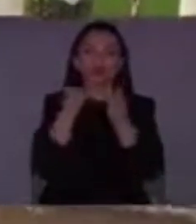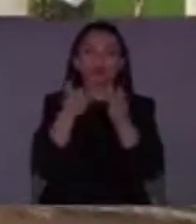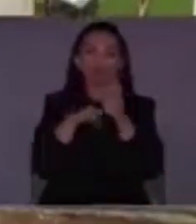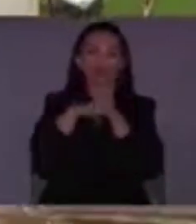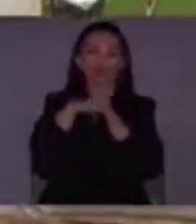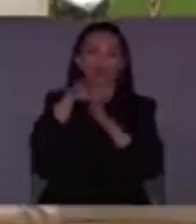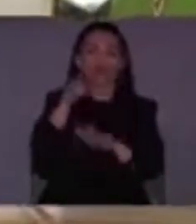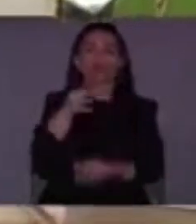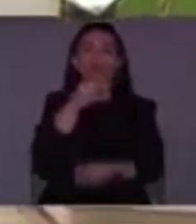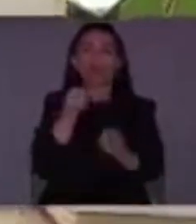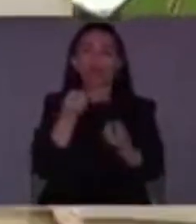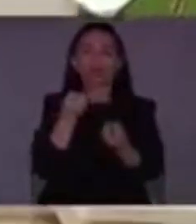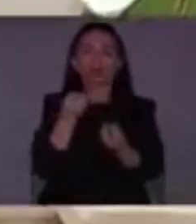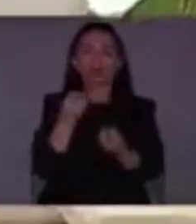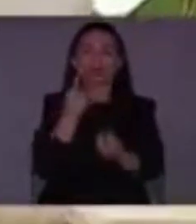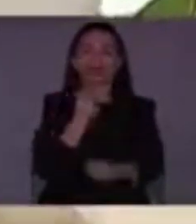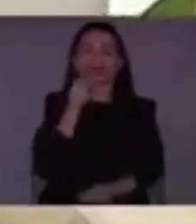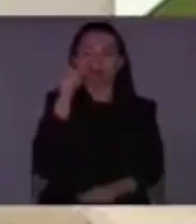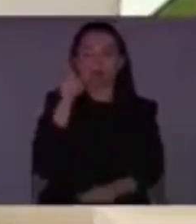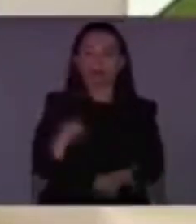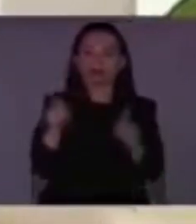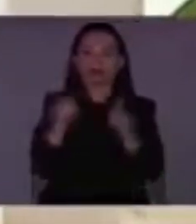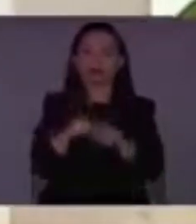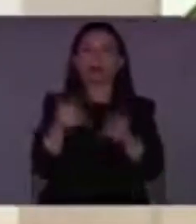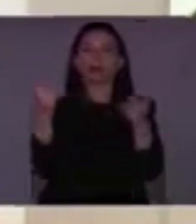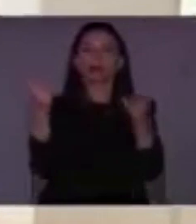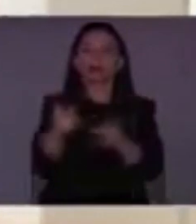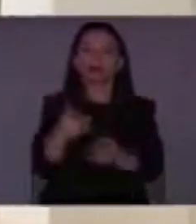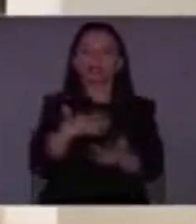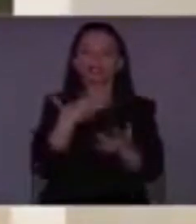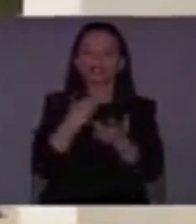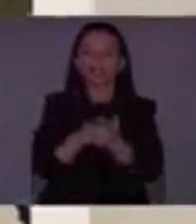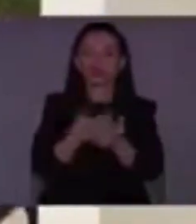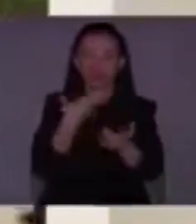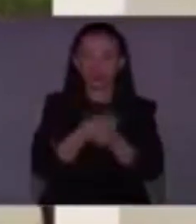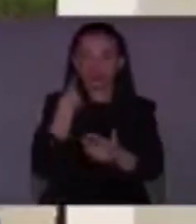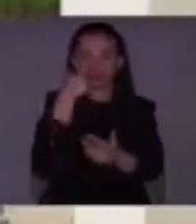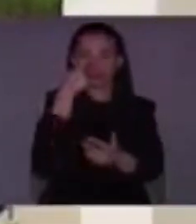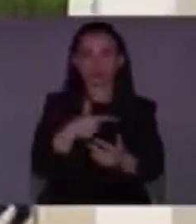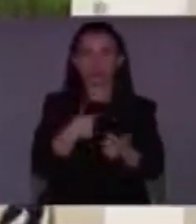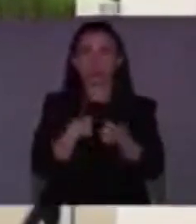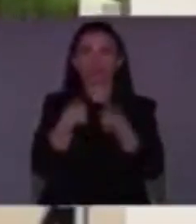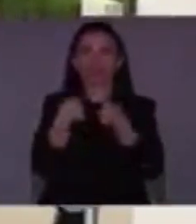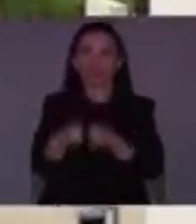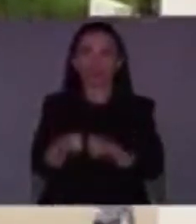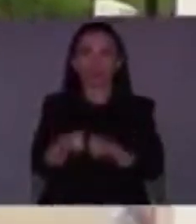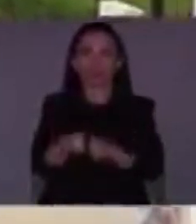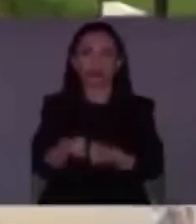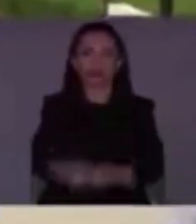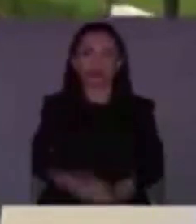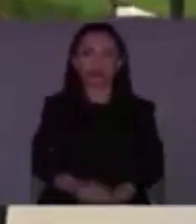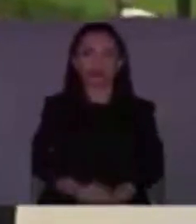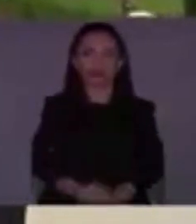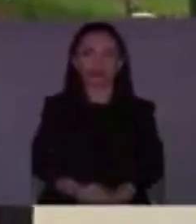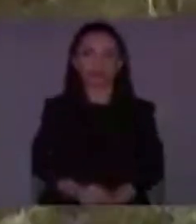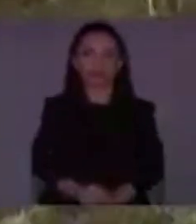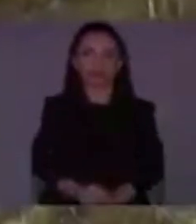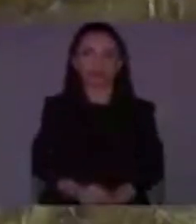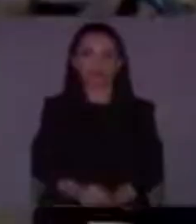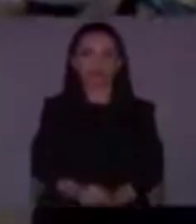გაუმჯობესდება და სანამ თუნდაც ერთ ადამიანს დასჭირდება ჩვენი და პირადად ჩემი დახმარება.